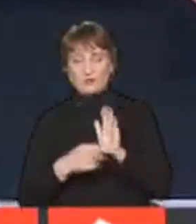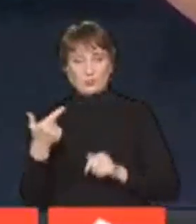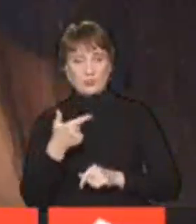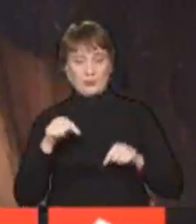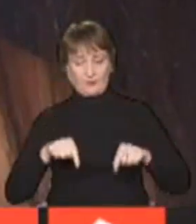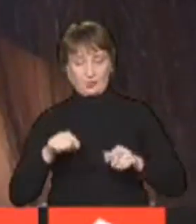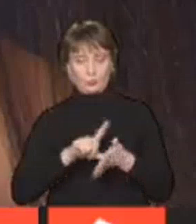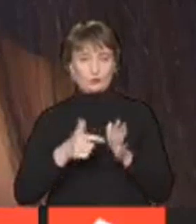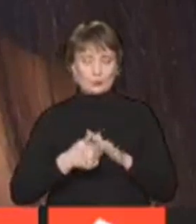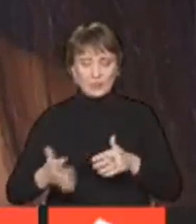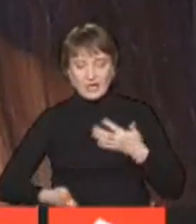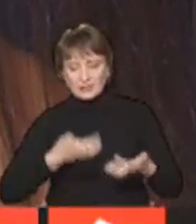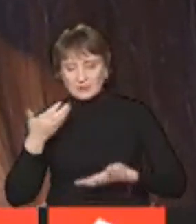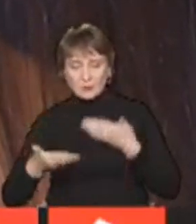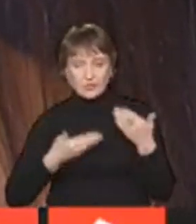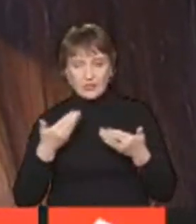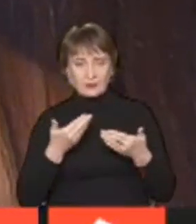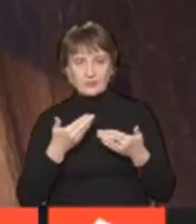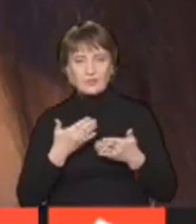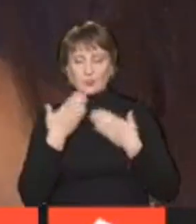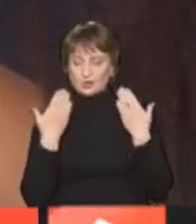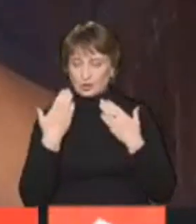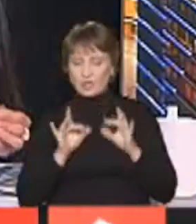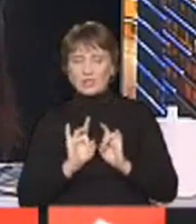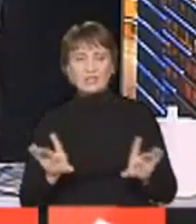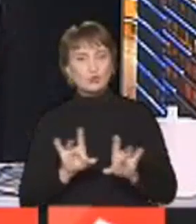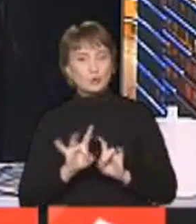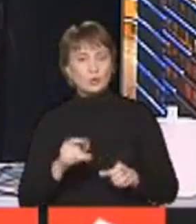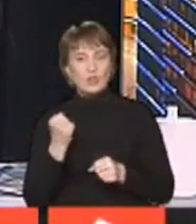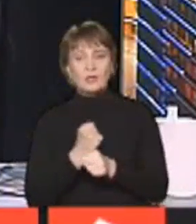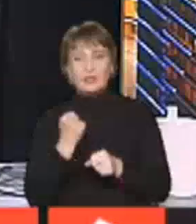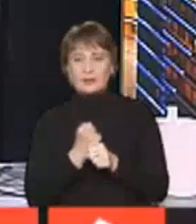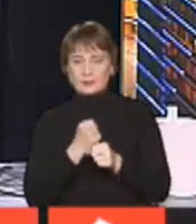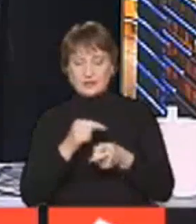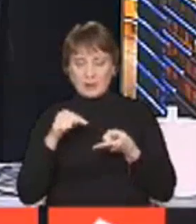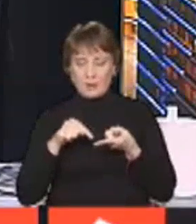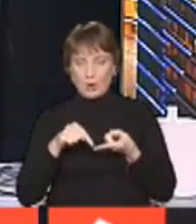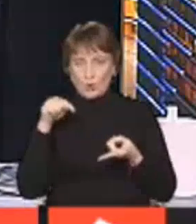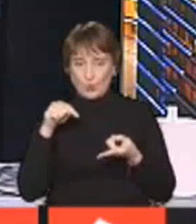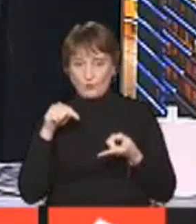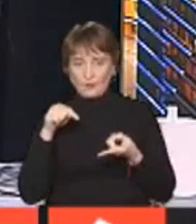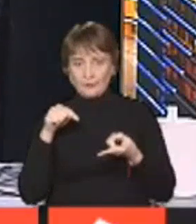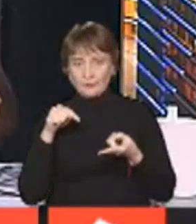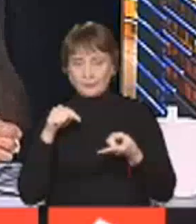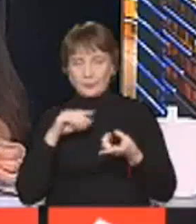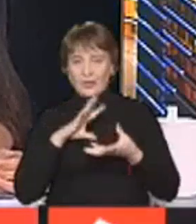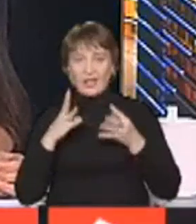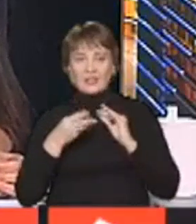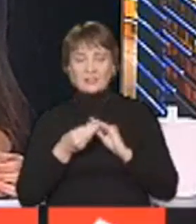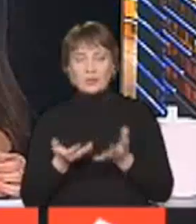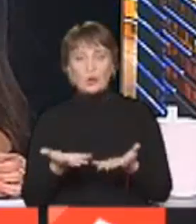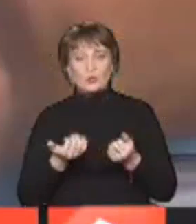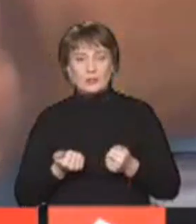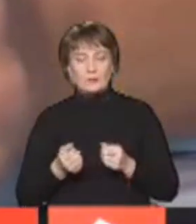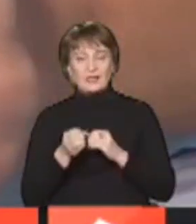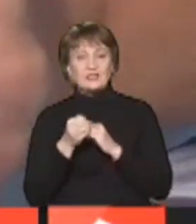студії ми його розбирали, дотримуючись інструкції. Вона зробила забір крові, так називаємо, результат отримали впродовж